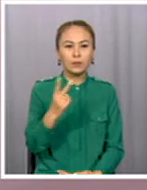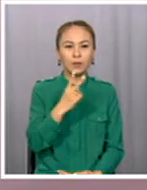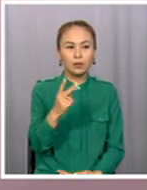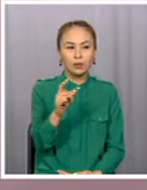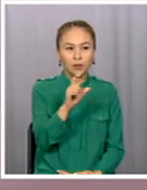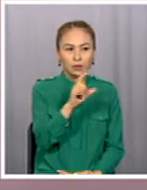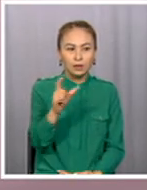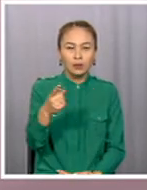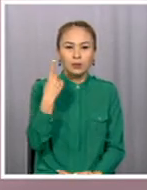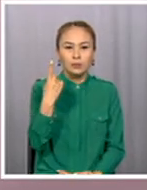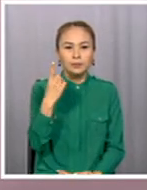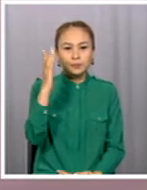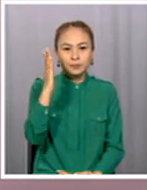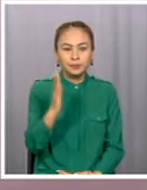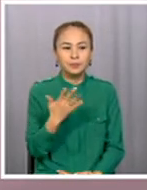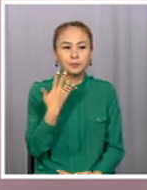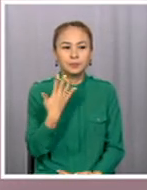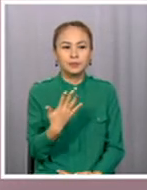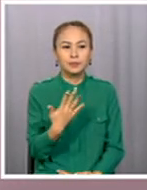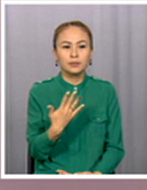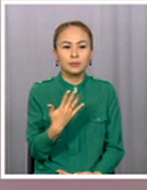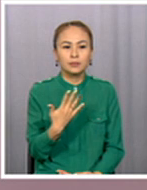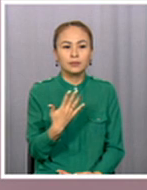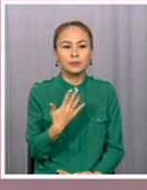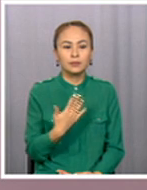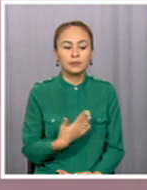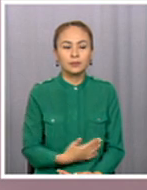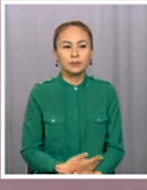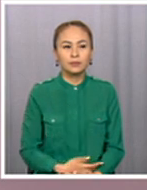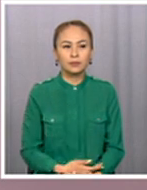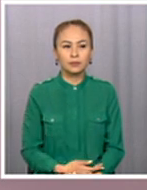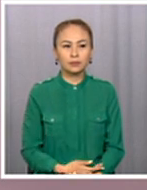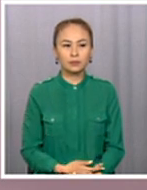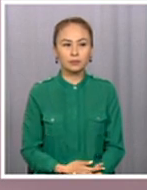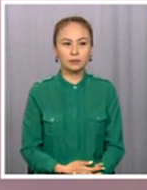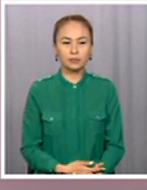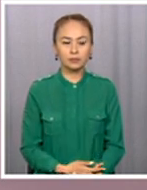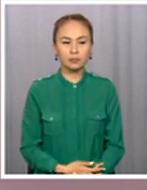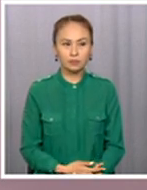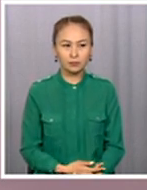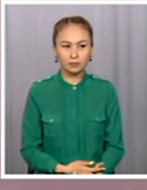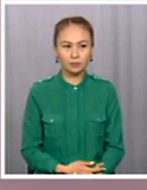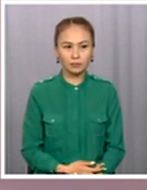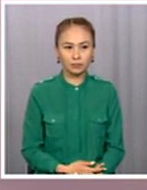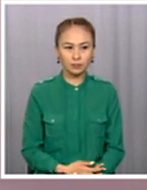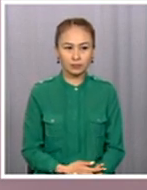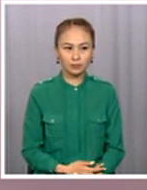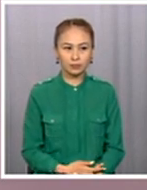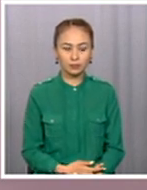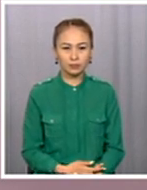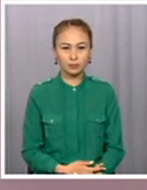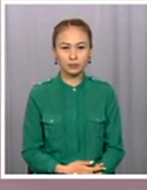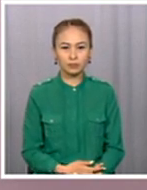бір қабырғасының ұзындығы 5 сантиметрге тең екен. Ендеше периметрін бірге есептейік.